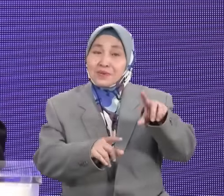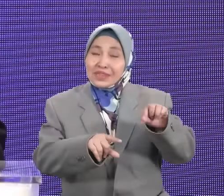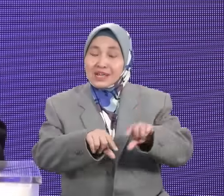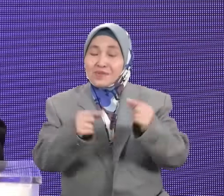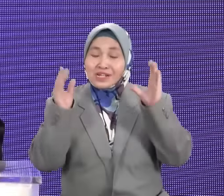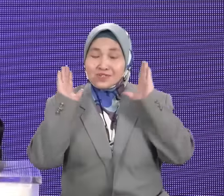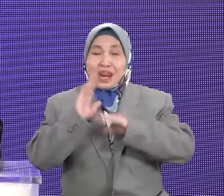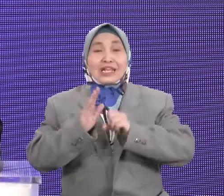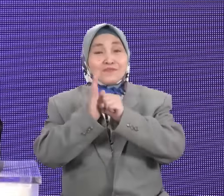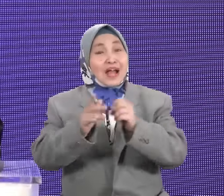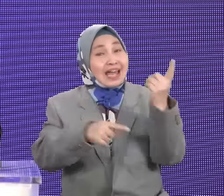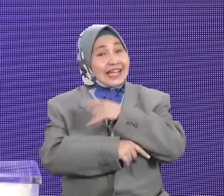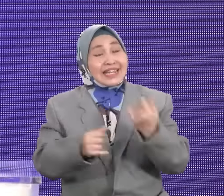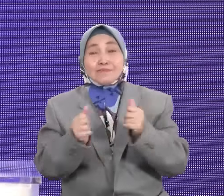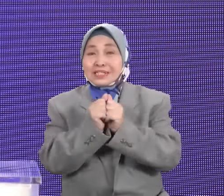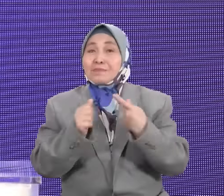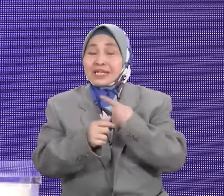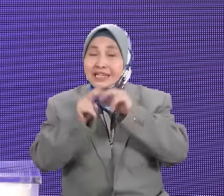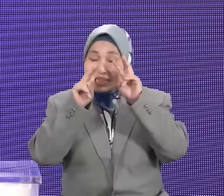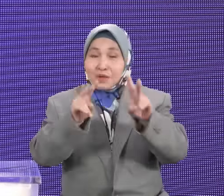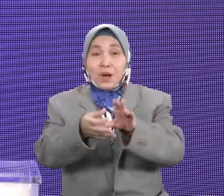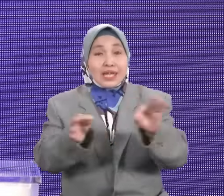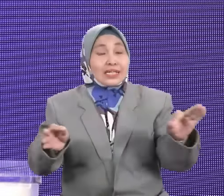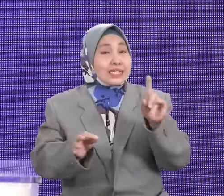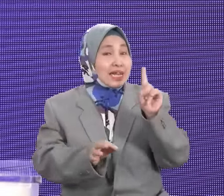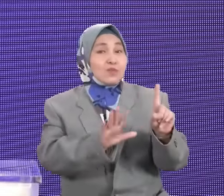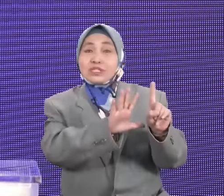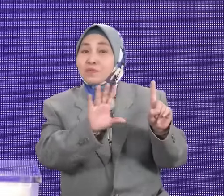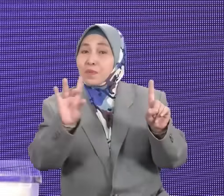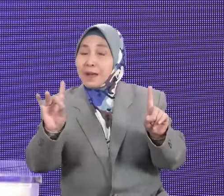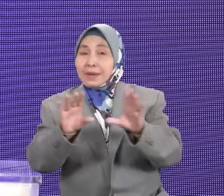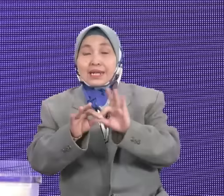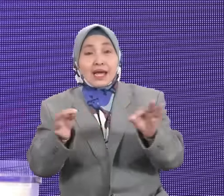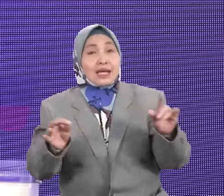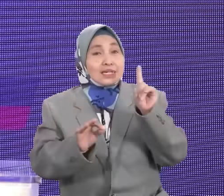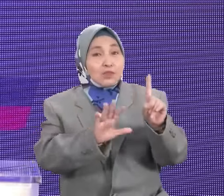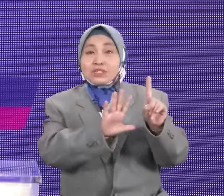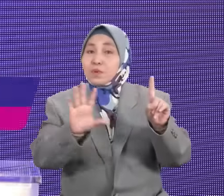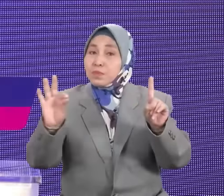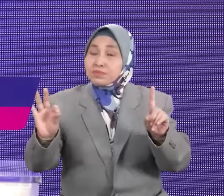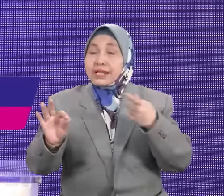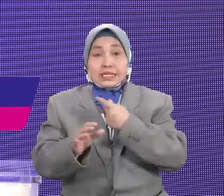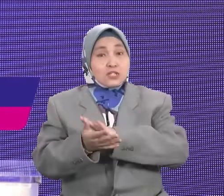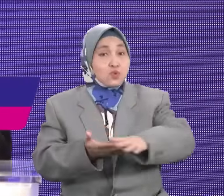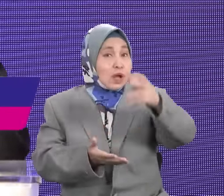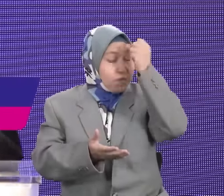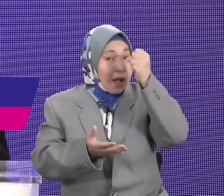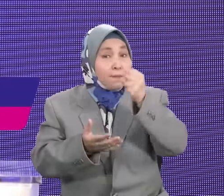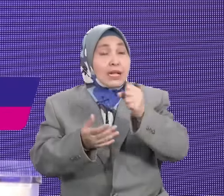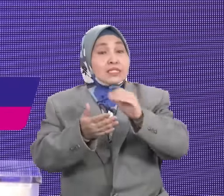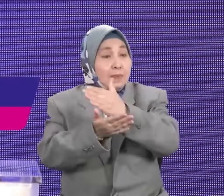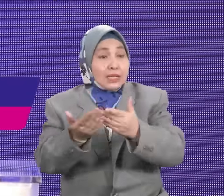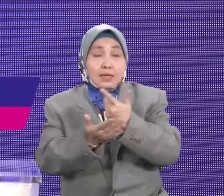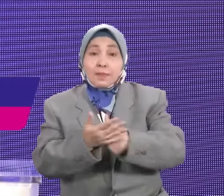pada hari ini sama-sama kita melihat pada ayat yang ke-158 dan ayat 159 kita sudah menghafal sebagian daripada